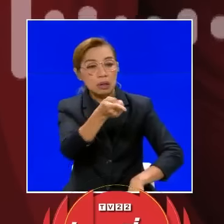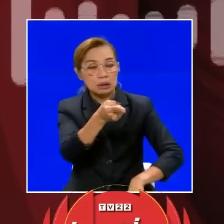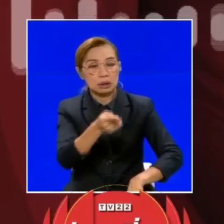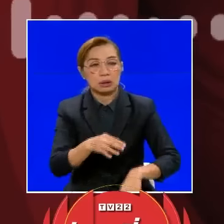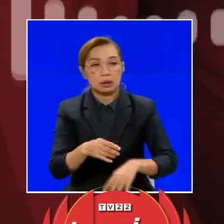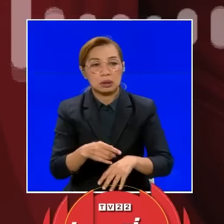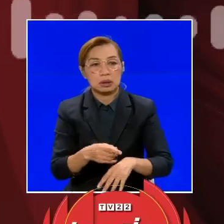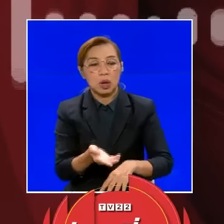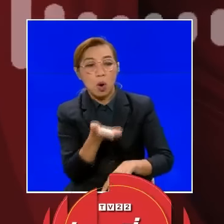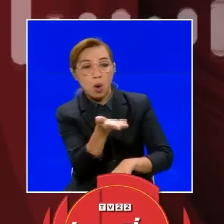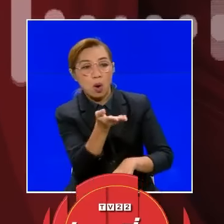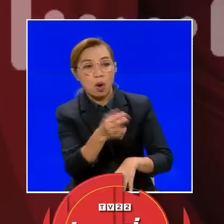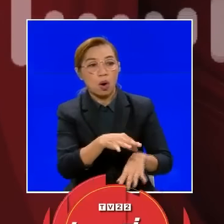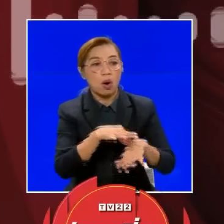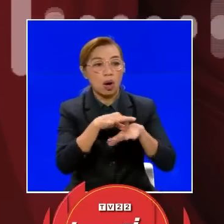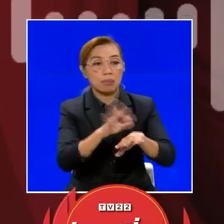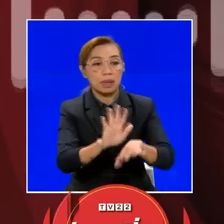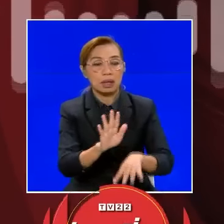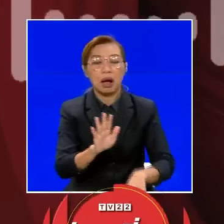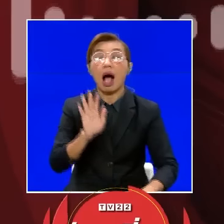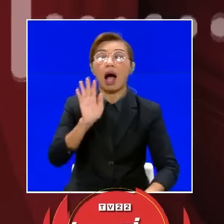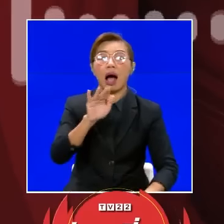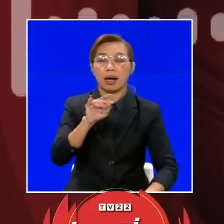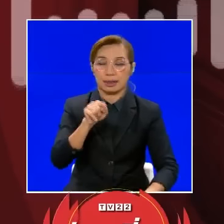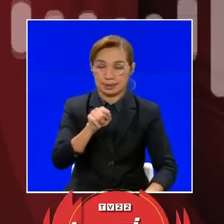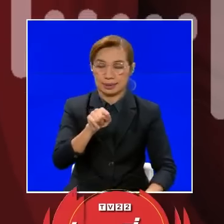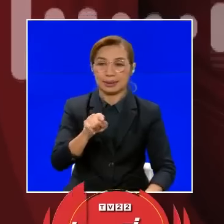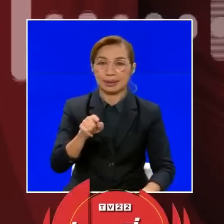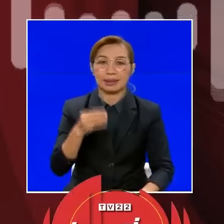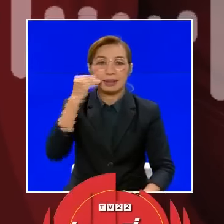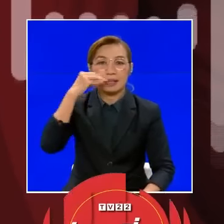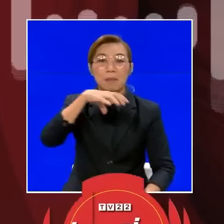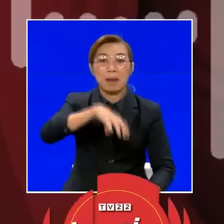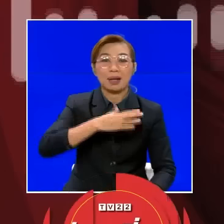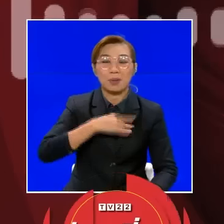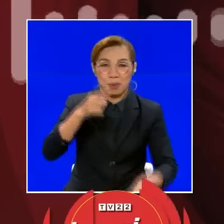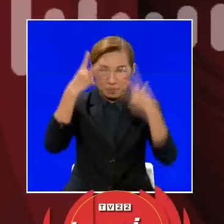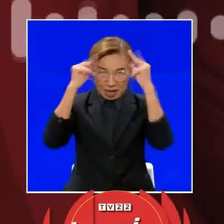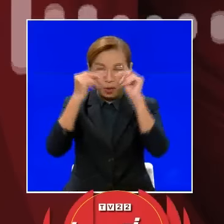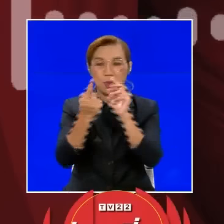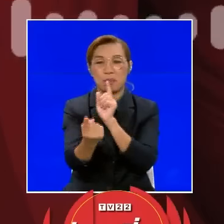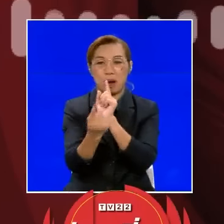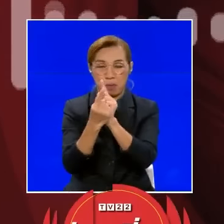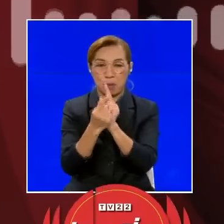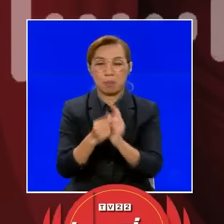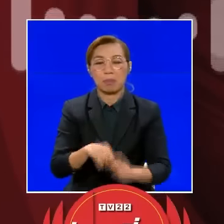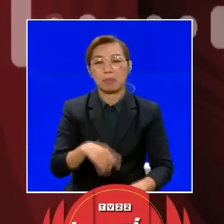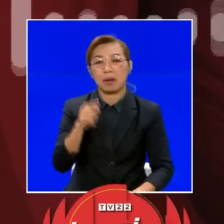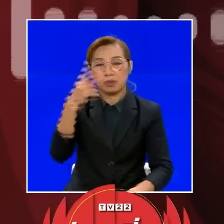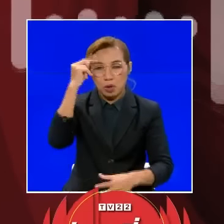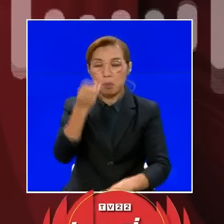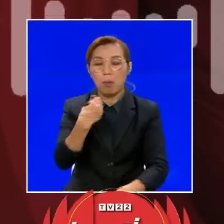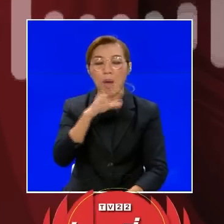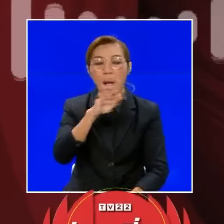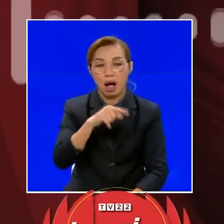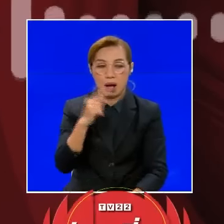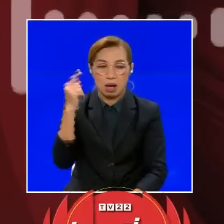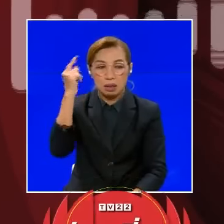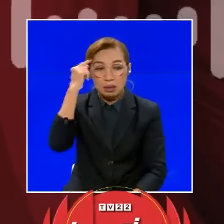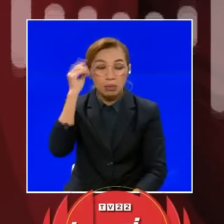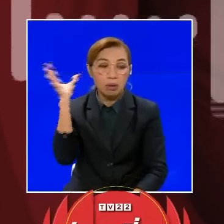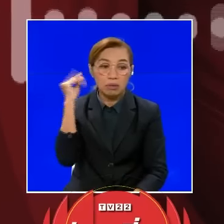ที่แต่ เอาท่านได้มาหาท่านแล้วท่านมาพูดว่าท่านรู้ว่าจะไปช่วยทำอันนี้อยู่แล้ว